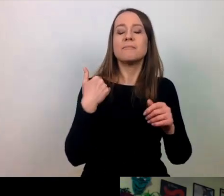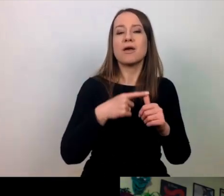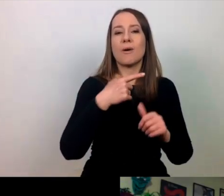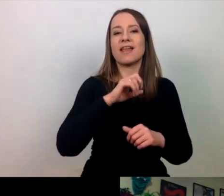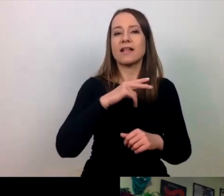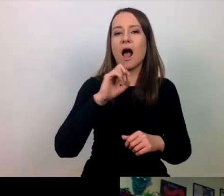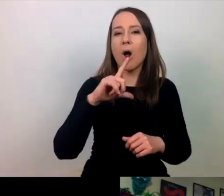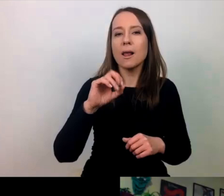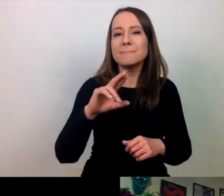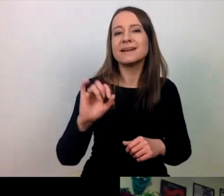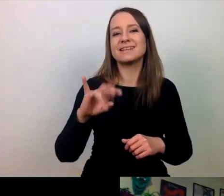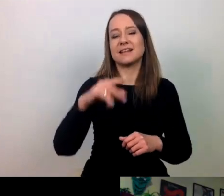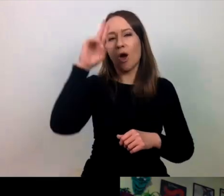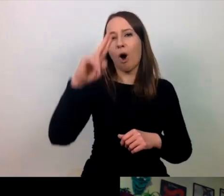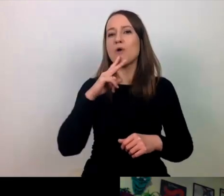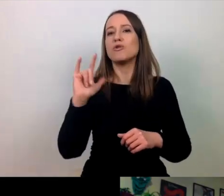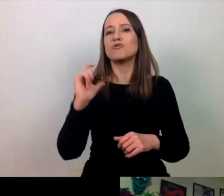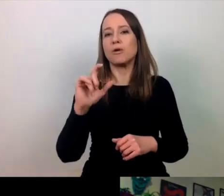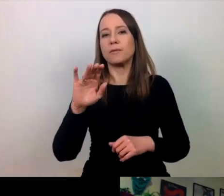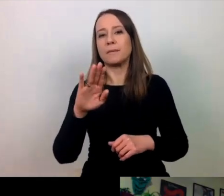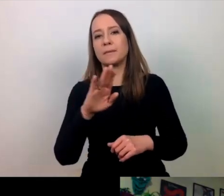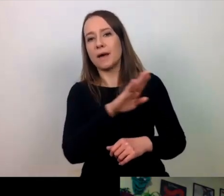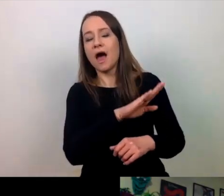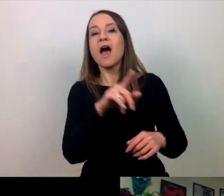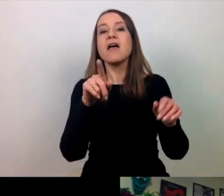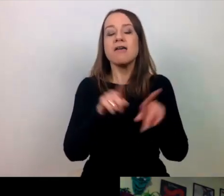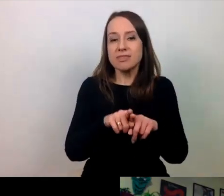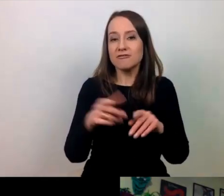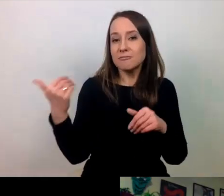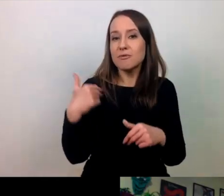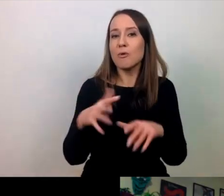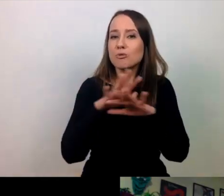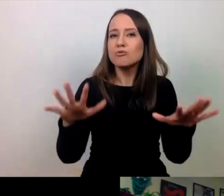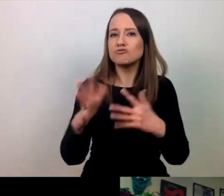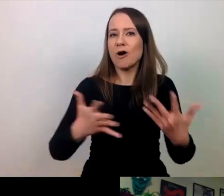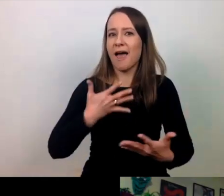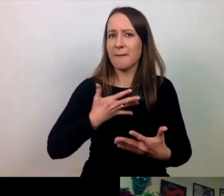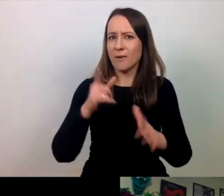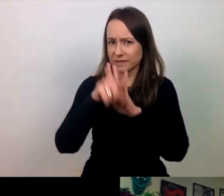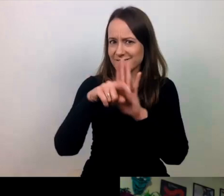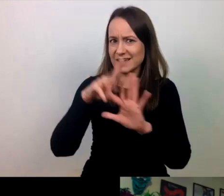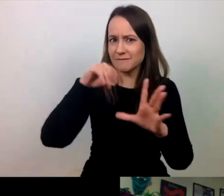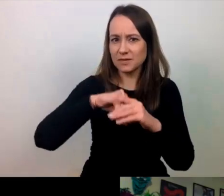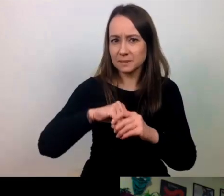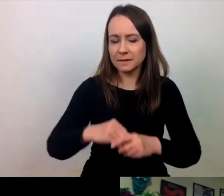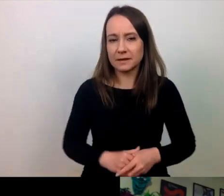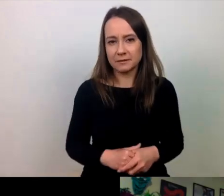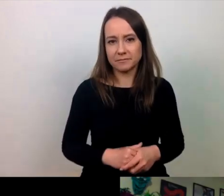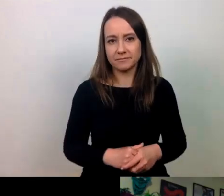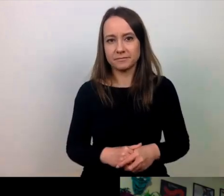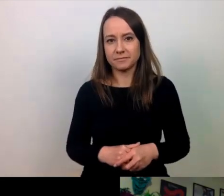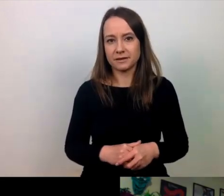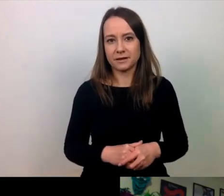kolei ojcem takim odchodzącym też. No i tam też było bardzo dużo emocji takich, które do filmu